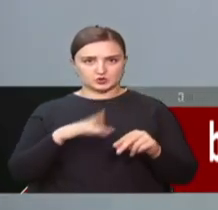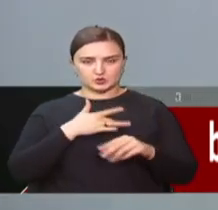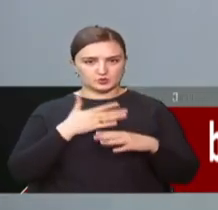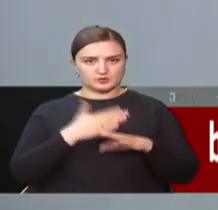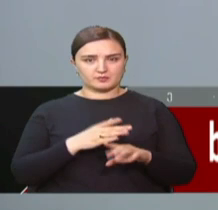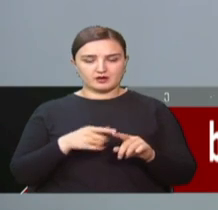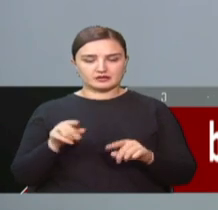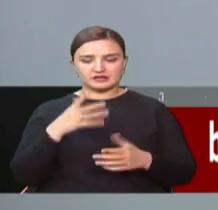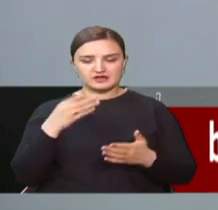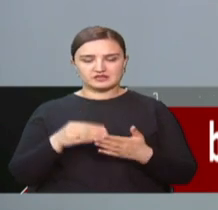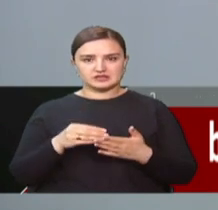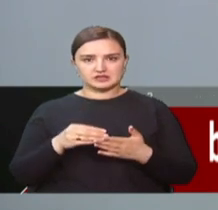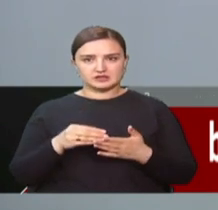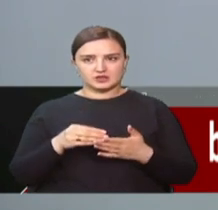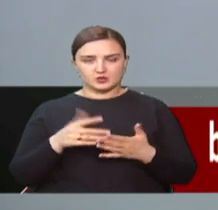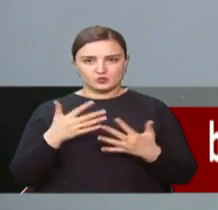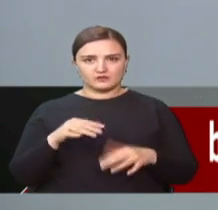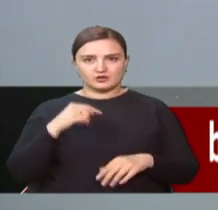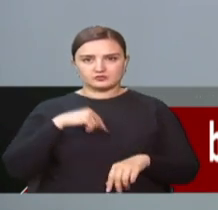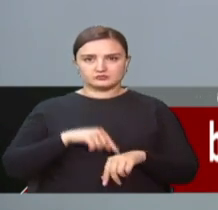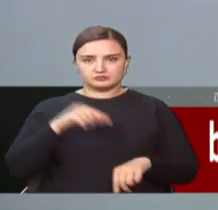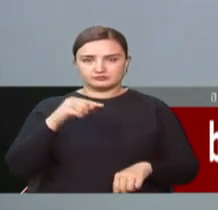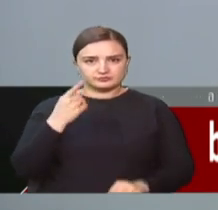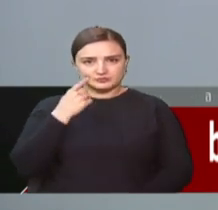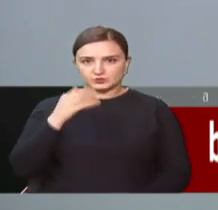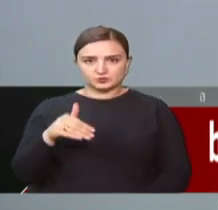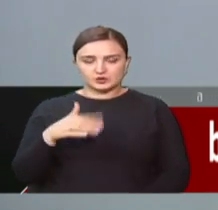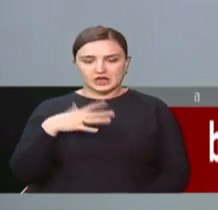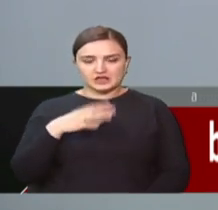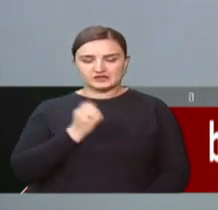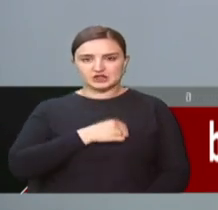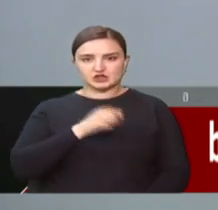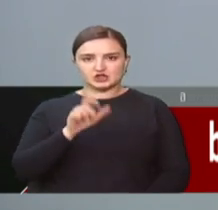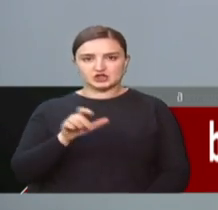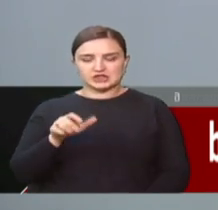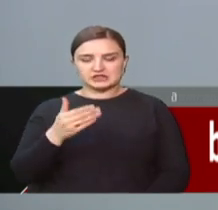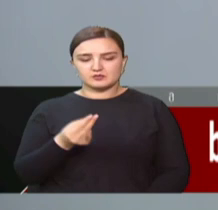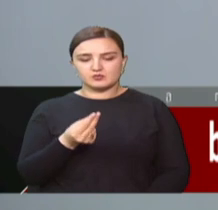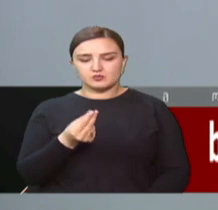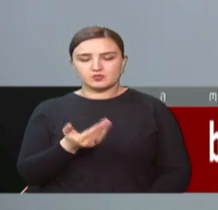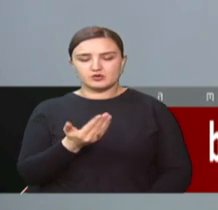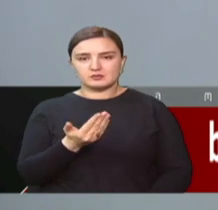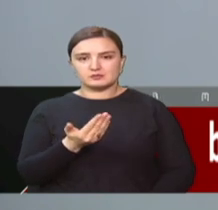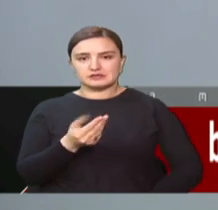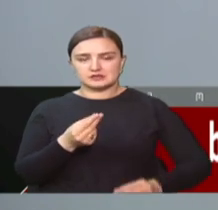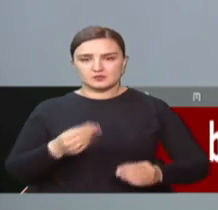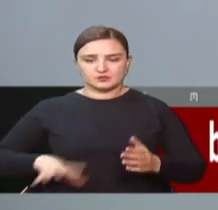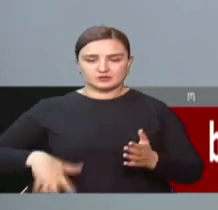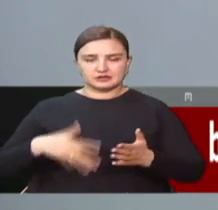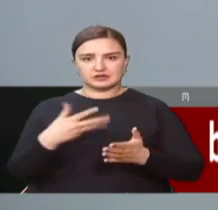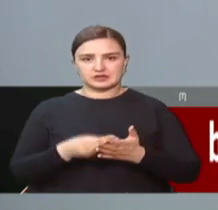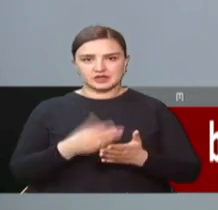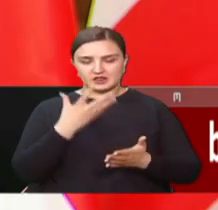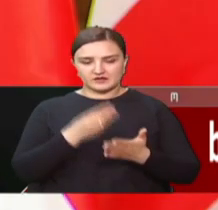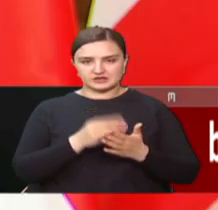ზღვარს გადააბიჯეს როცა ქართველი ჯარისკაცების ჯიბიდან ამოღებული თანხით